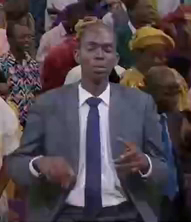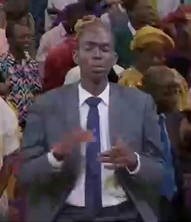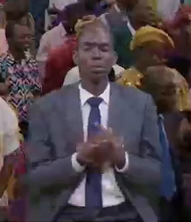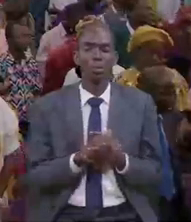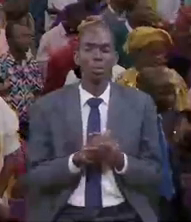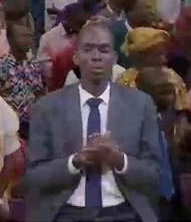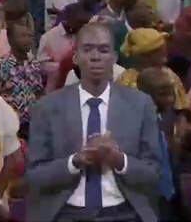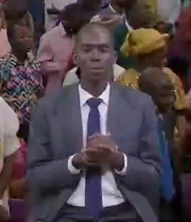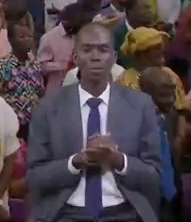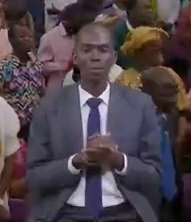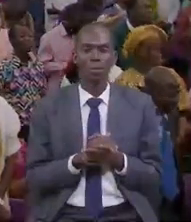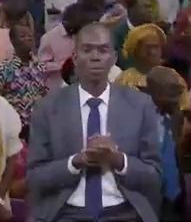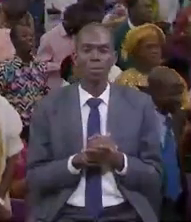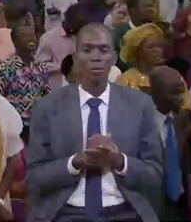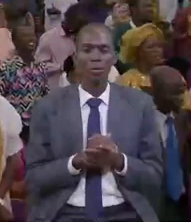le cœur.